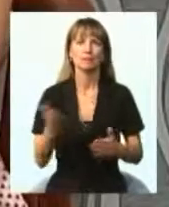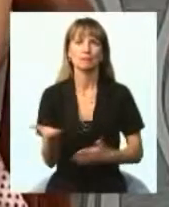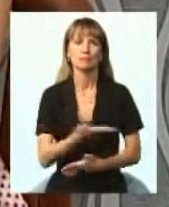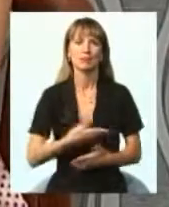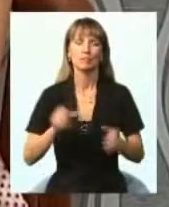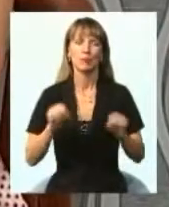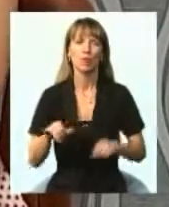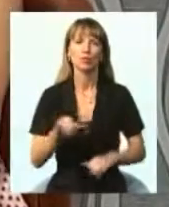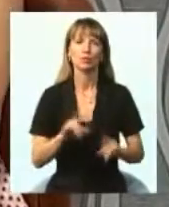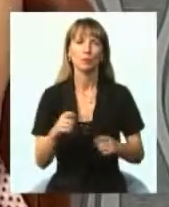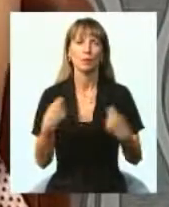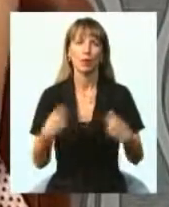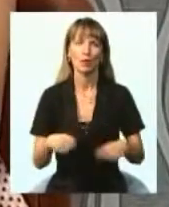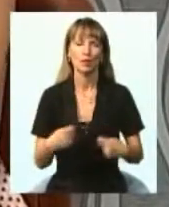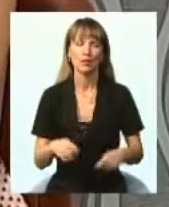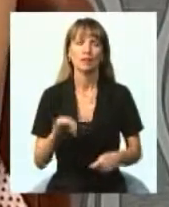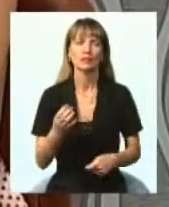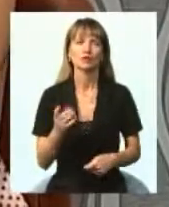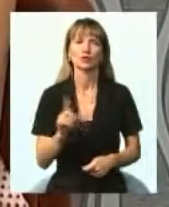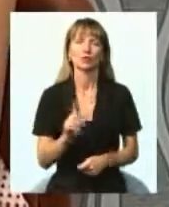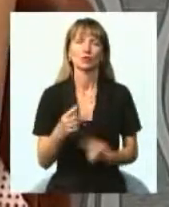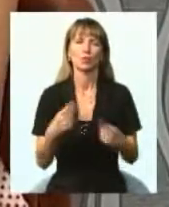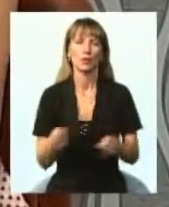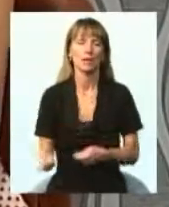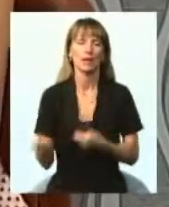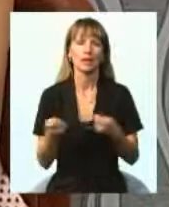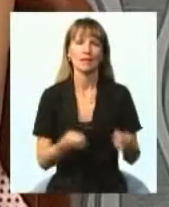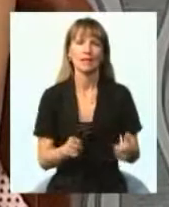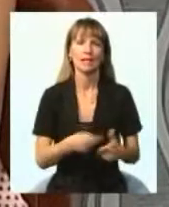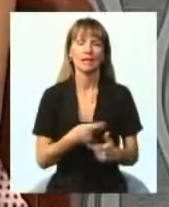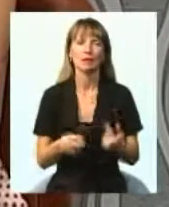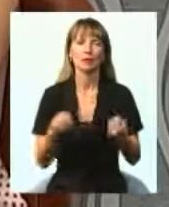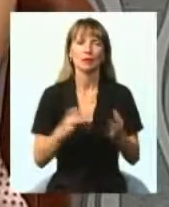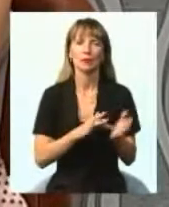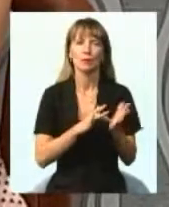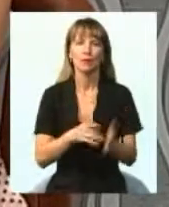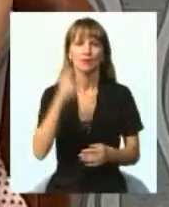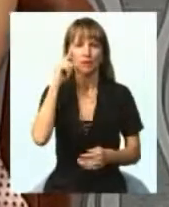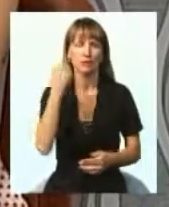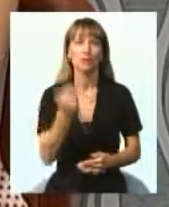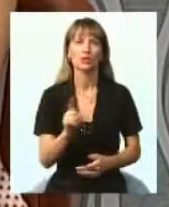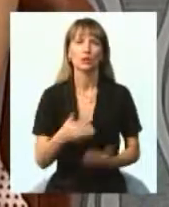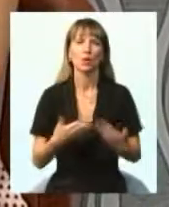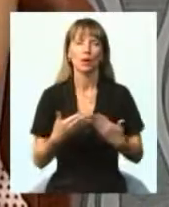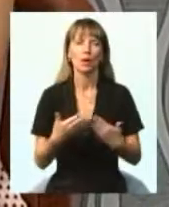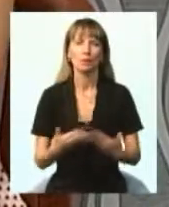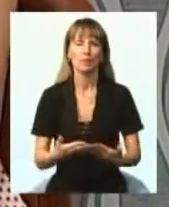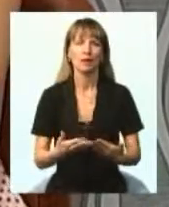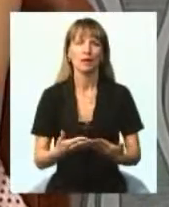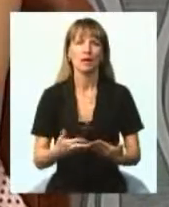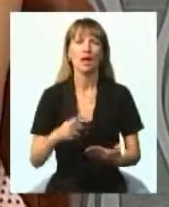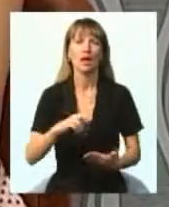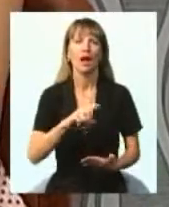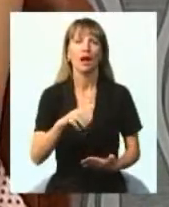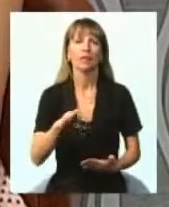продати якийсь товар, або якусь щось перевезти, або навіть просто подорожувати. А чи відомо вам, що кораблі, яхти,